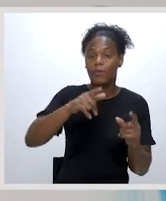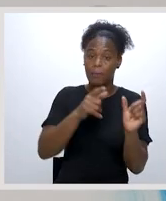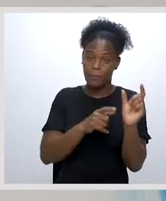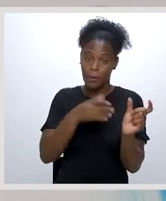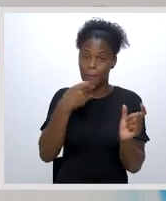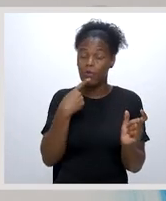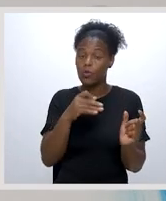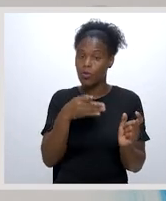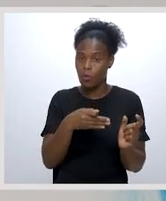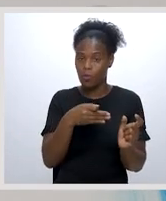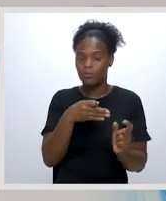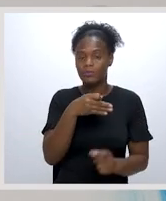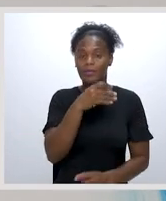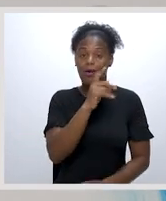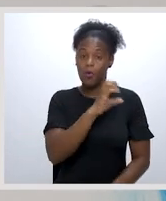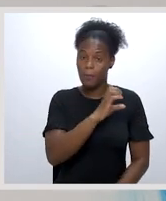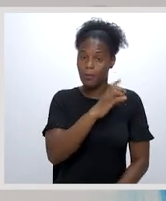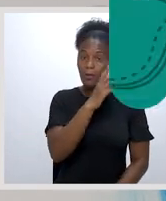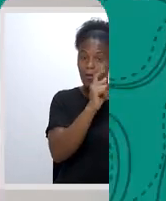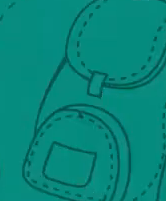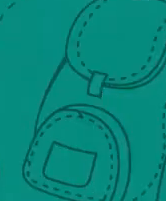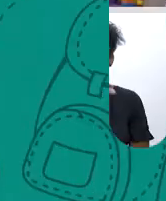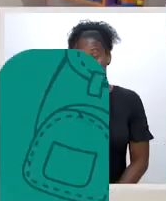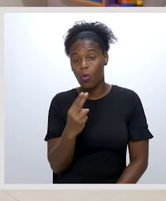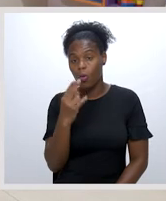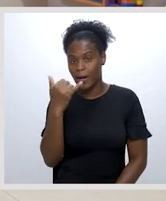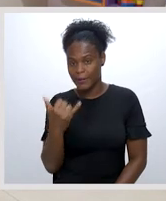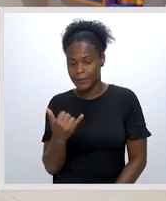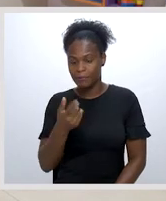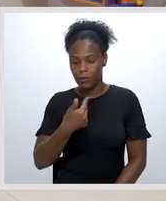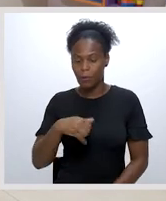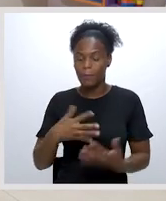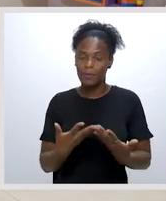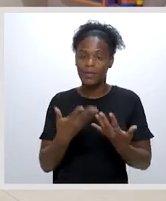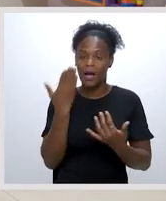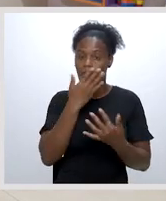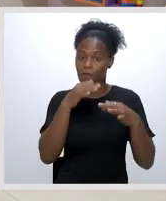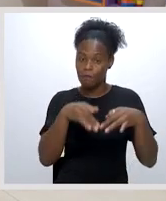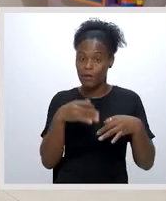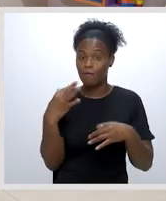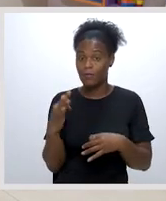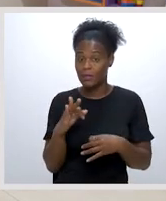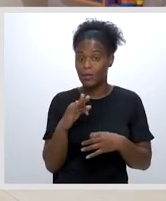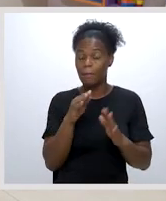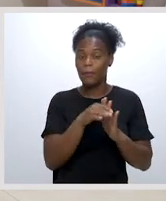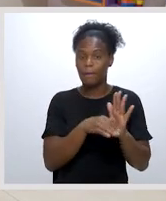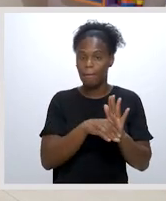le pronom complément « en » ou « i ». Nous sommes arrivés à la fin de notre cours de français